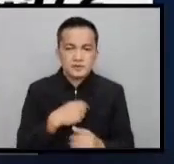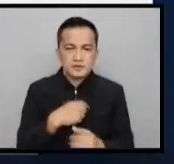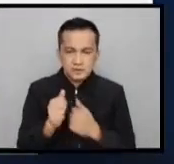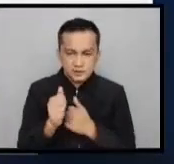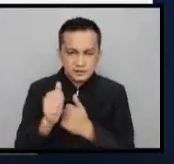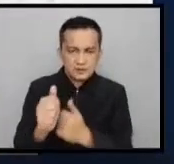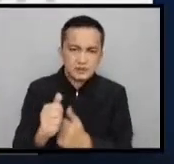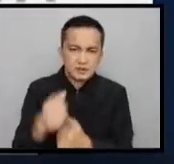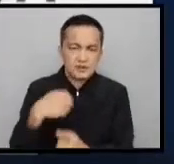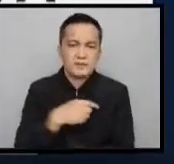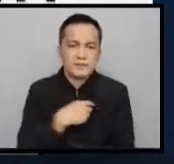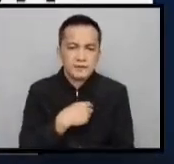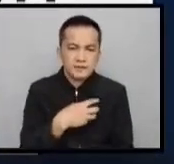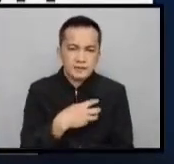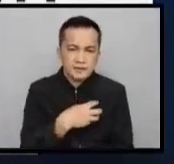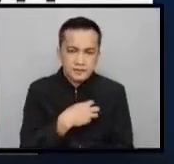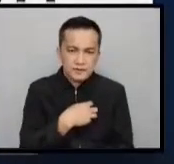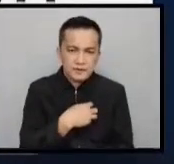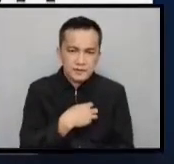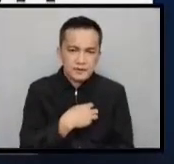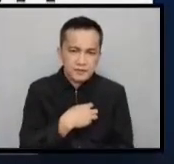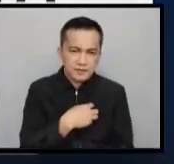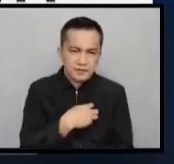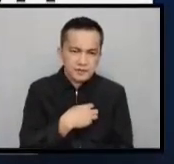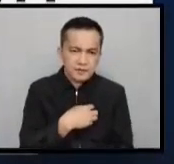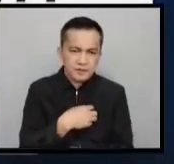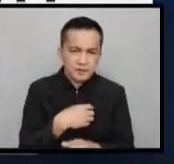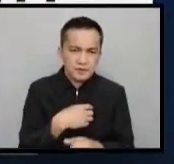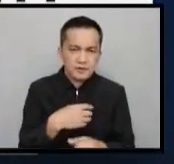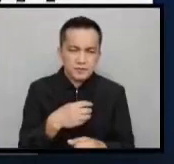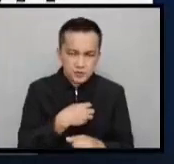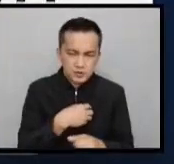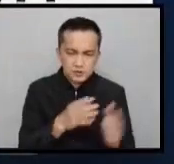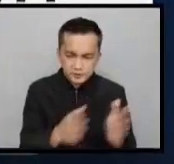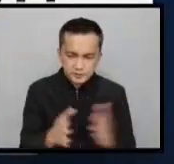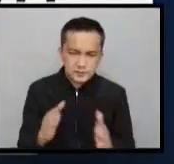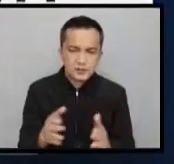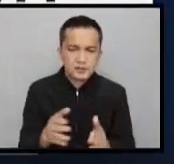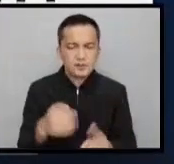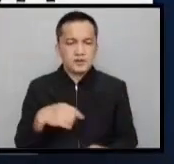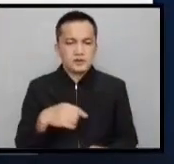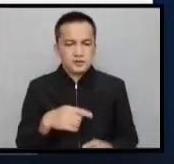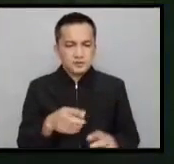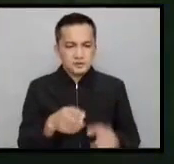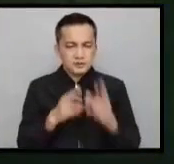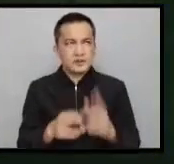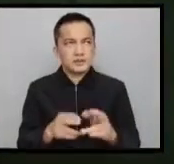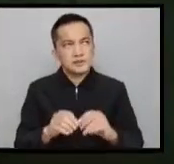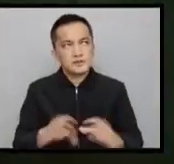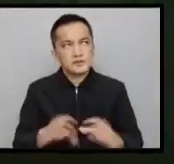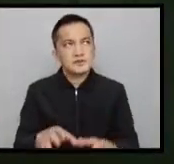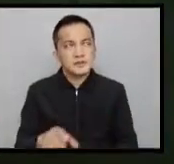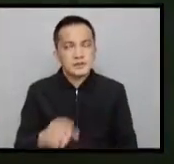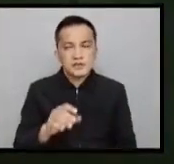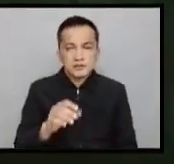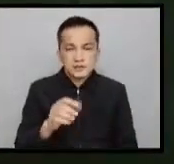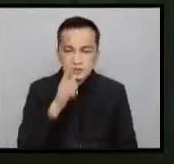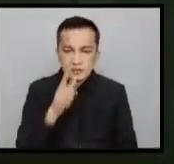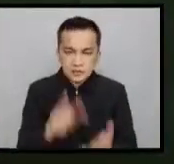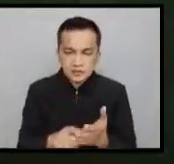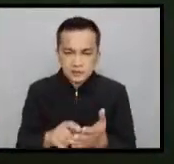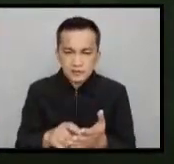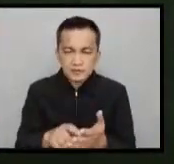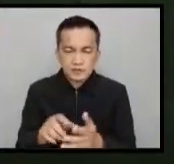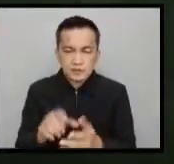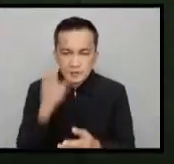mga operating units, yung mga police operational procedure with respect po doon sa implementation po ng search warrant. Samantala, sinagot naman ng